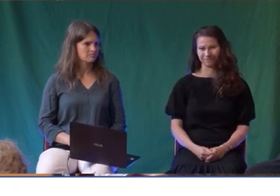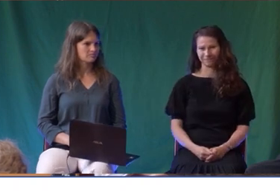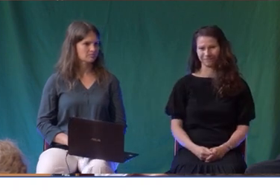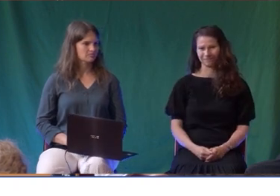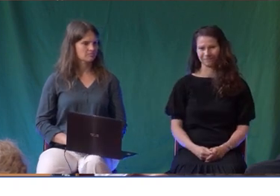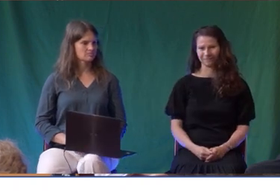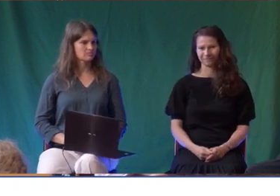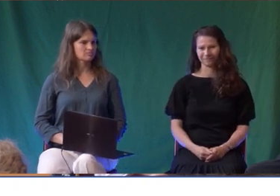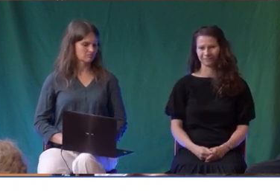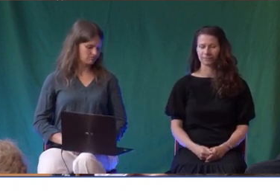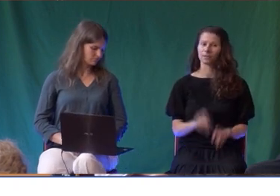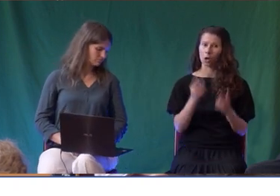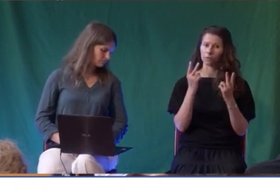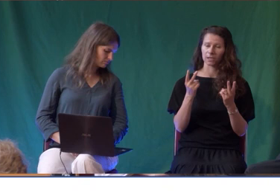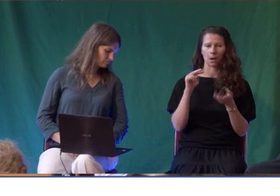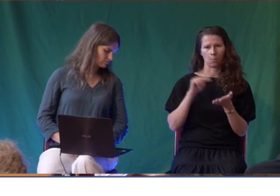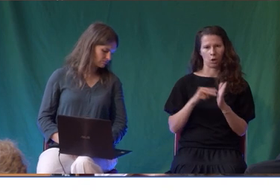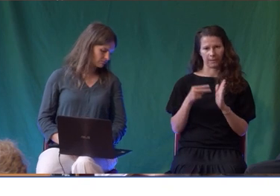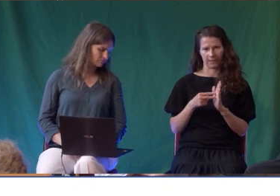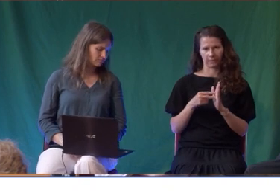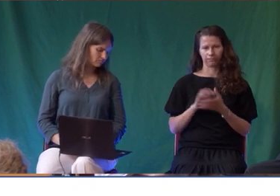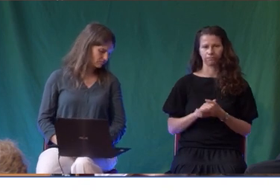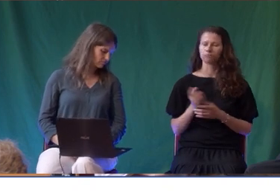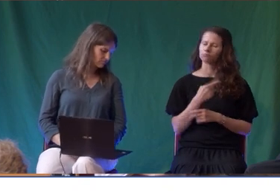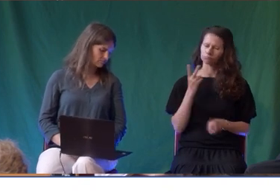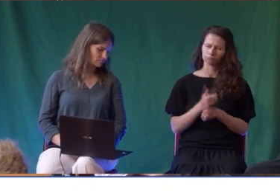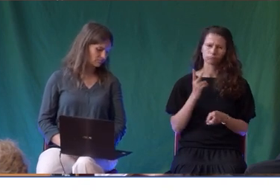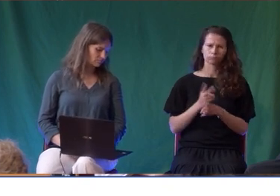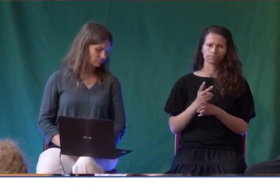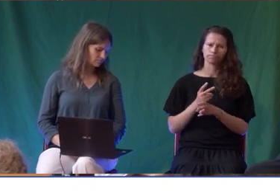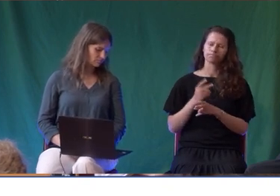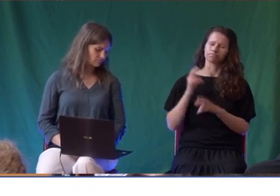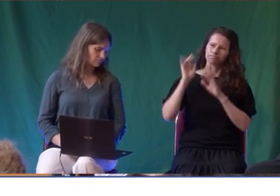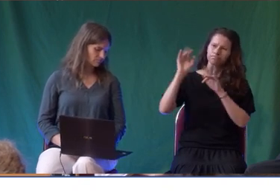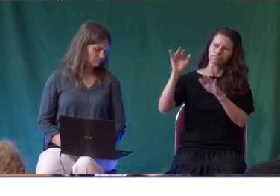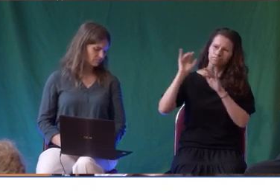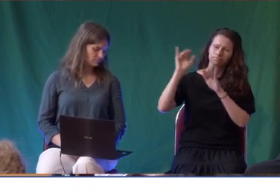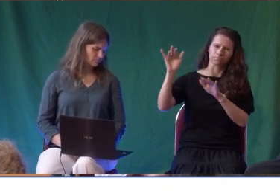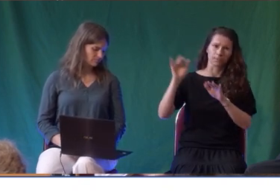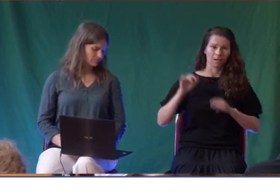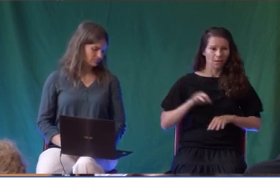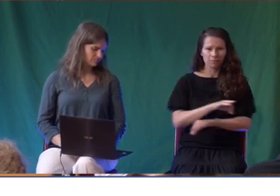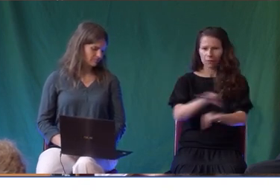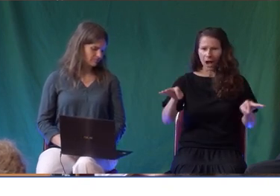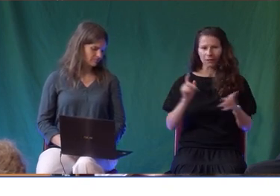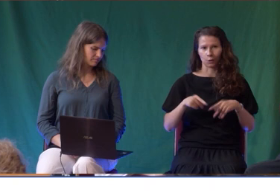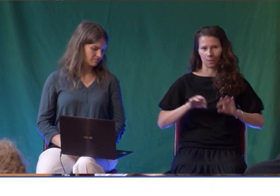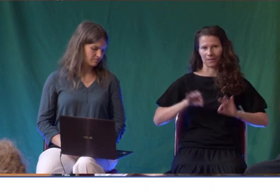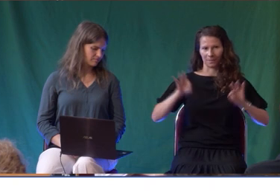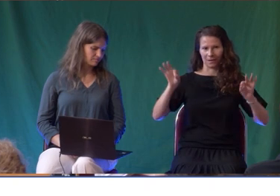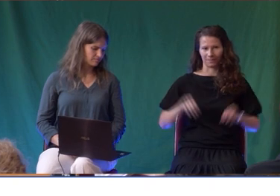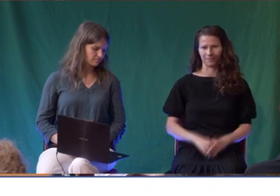wichtig ist auch Politik wir bringen uns hier immer weiter ein damit es für alle besser wird